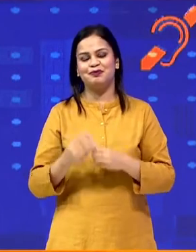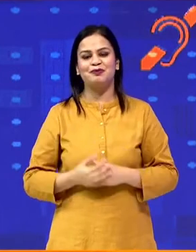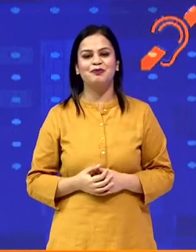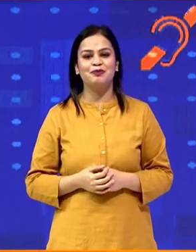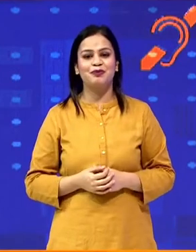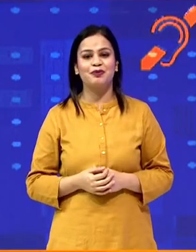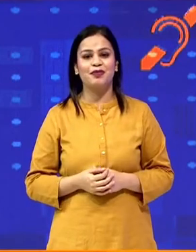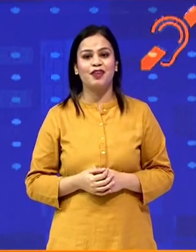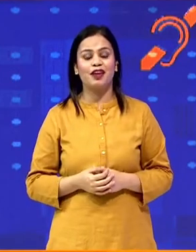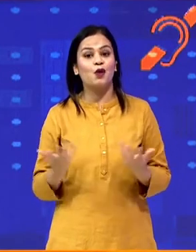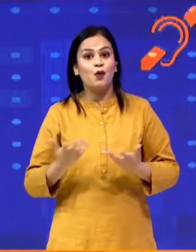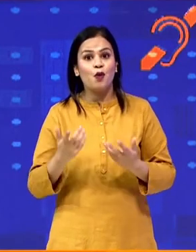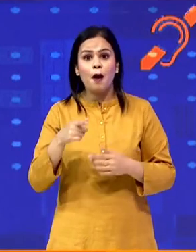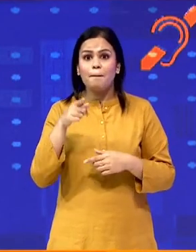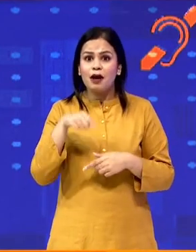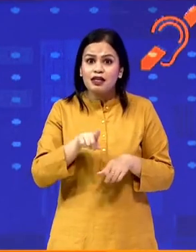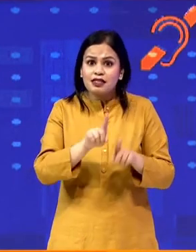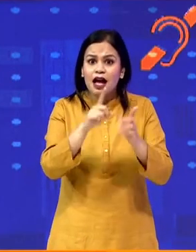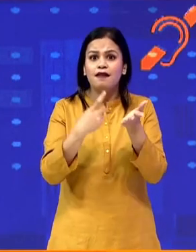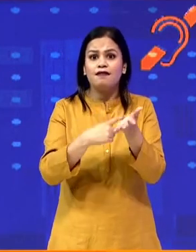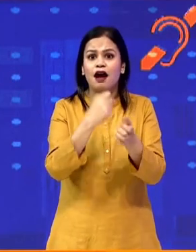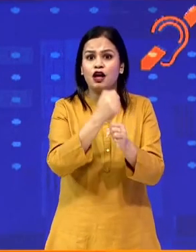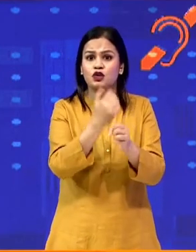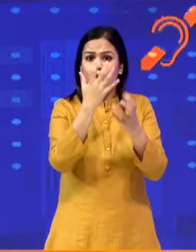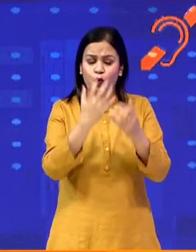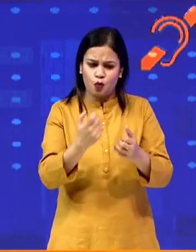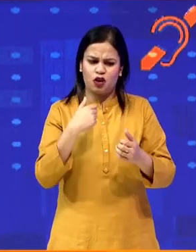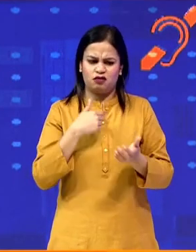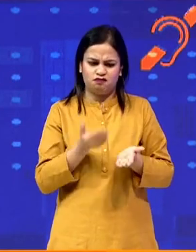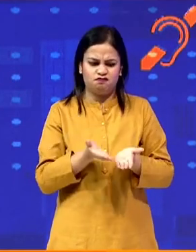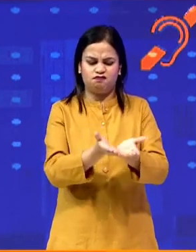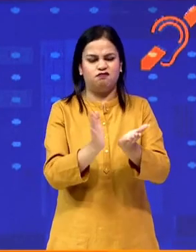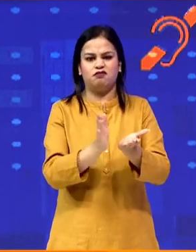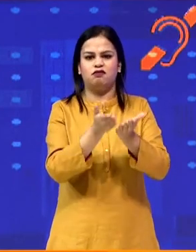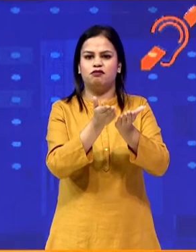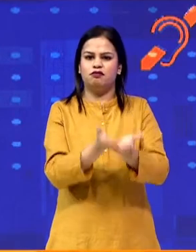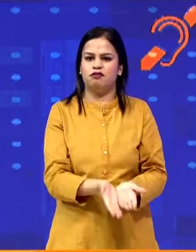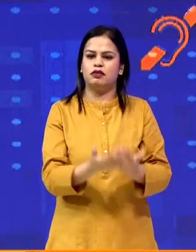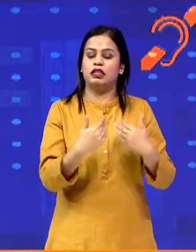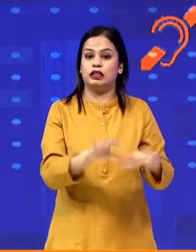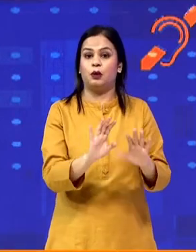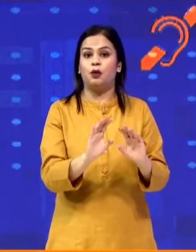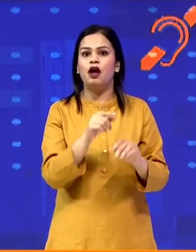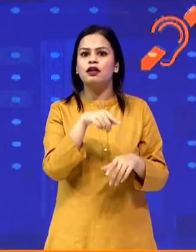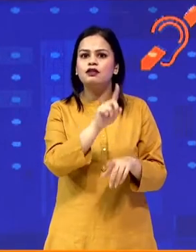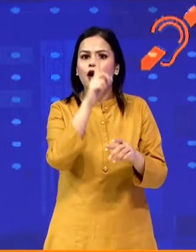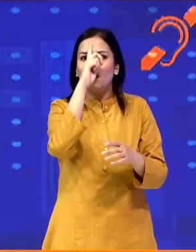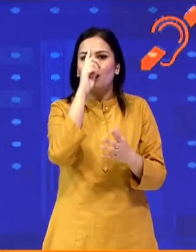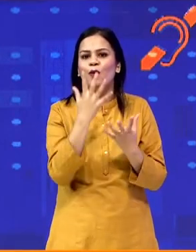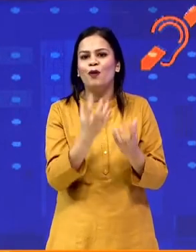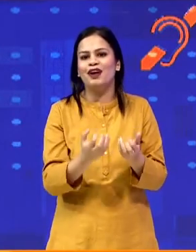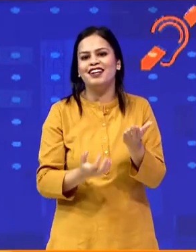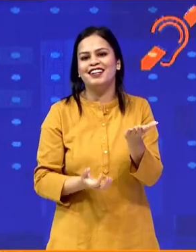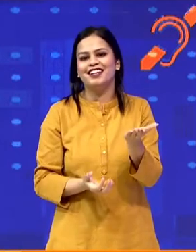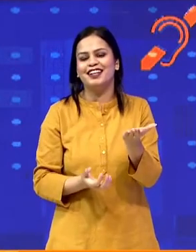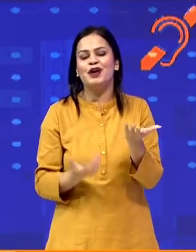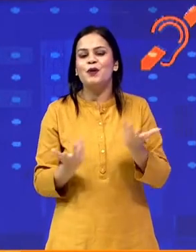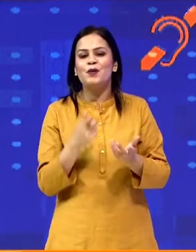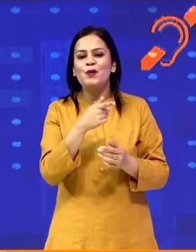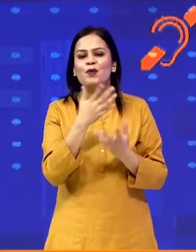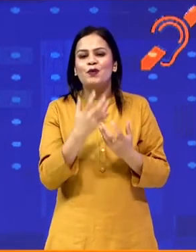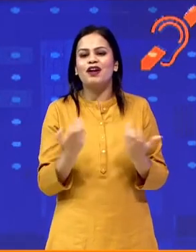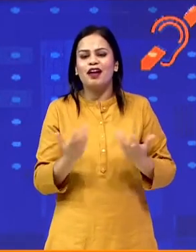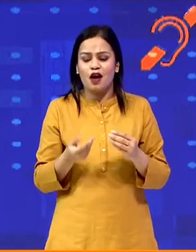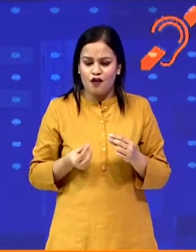लेकिन कैप्टन खुद ही जाता है शिवा डब जाए तो मैं कैसे बचाव कैप्टन जाता की जल्दी और